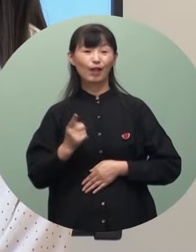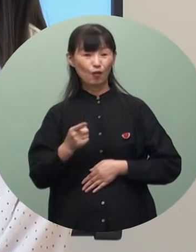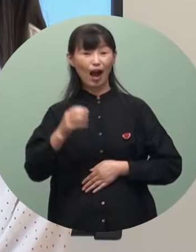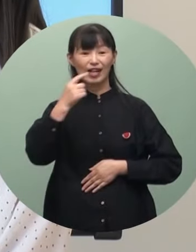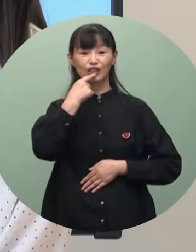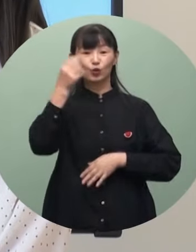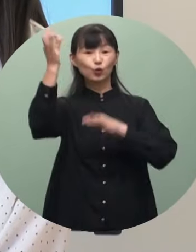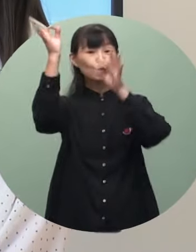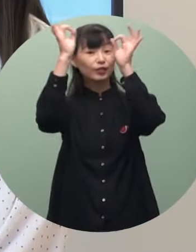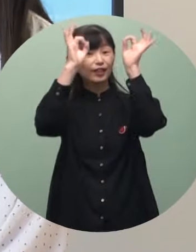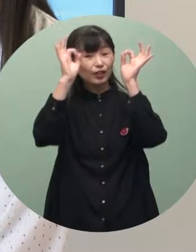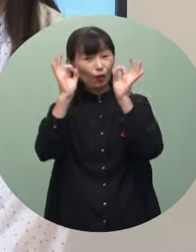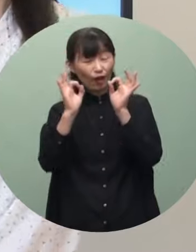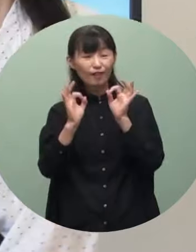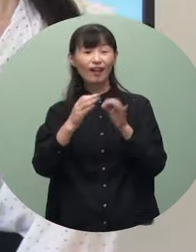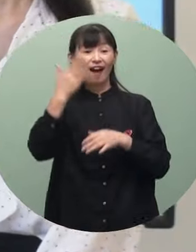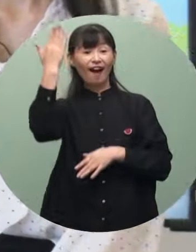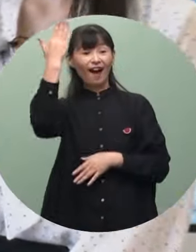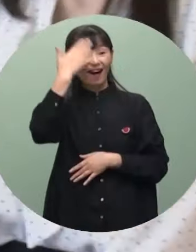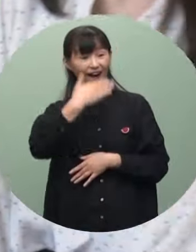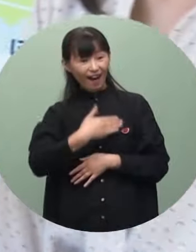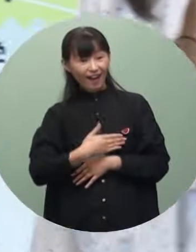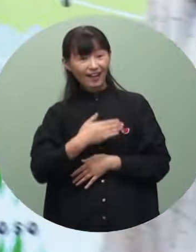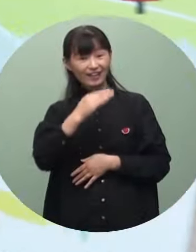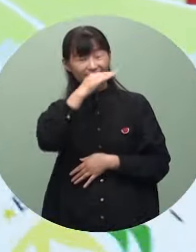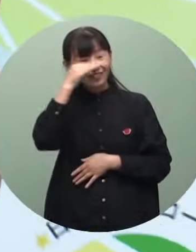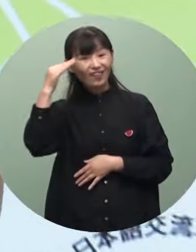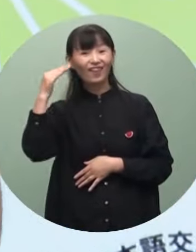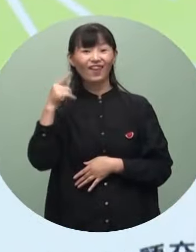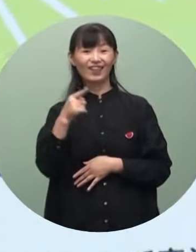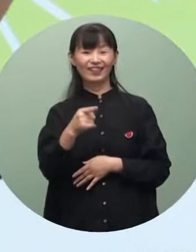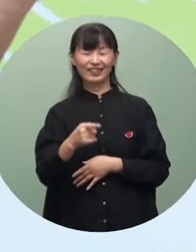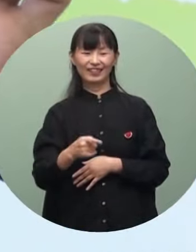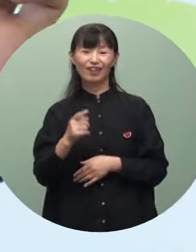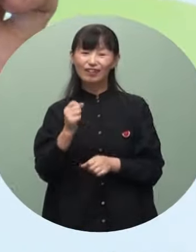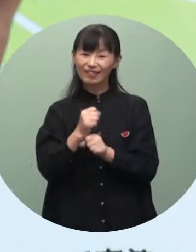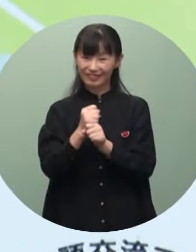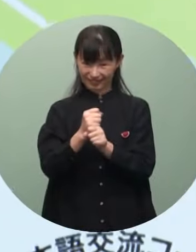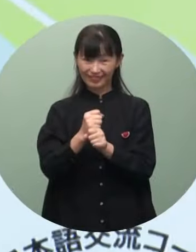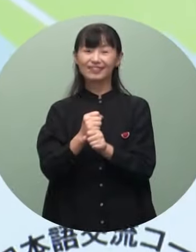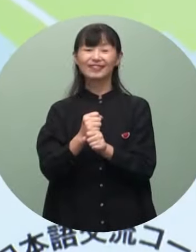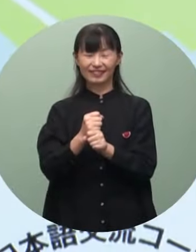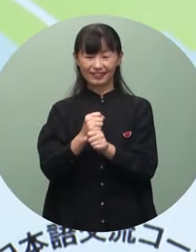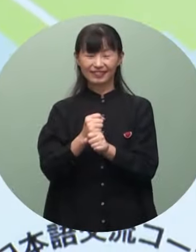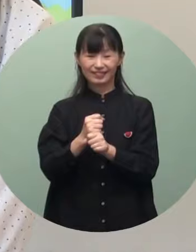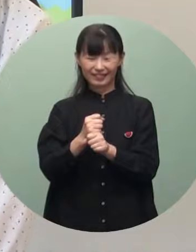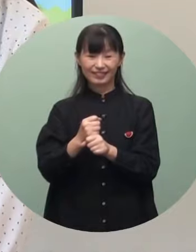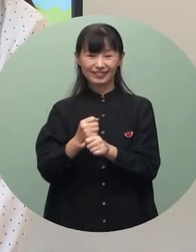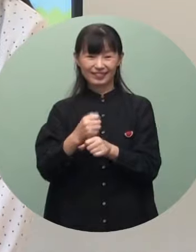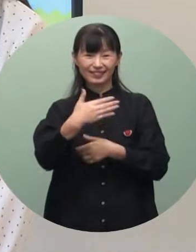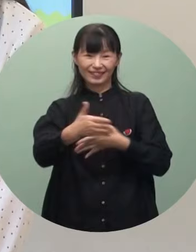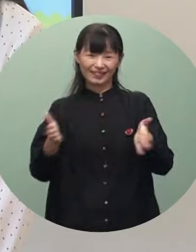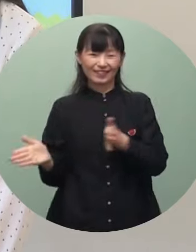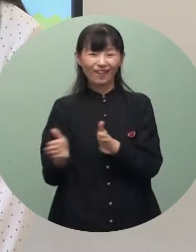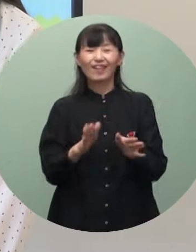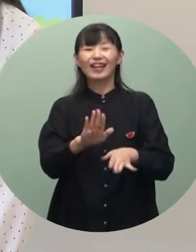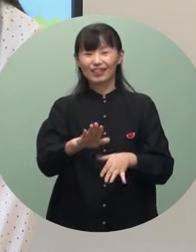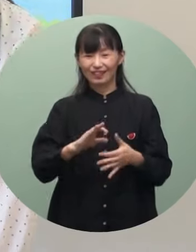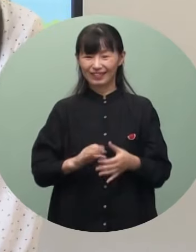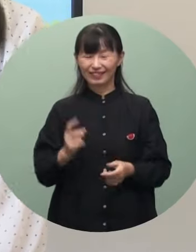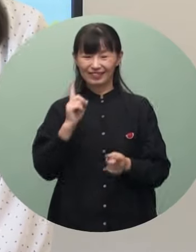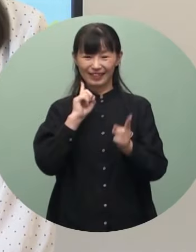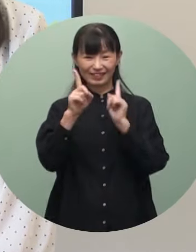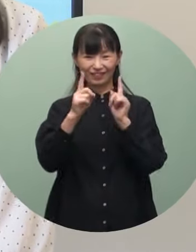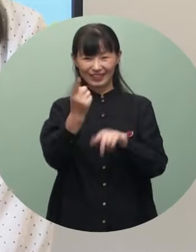ちらは、はい、雪の結晶です。 すごい。はい、 こういうのも作れますね。私のブースで用意してますのでぜひ遊びに